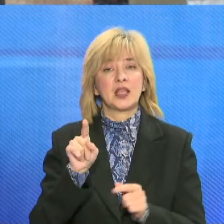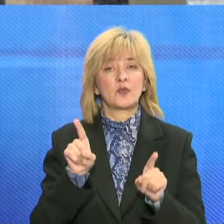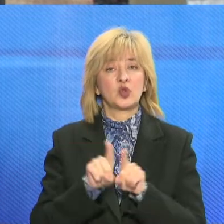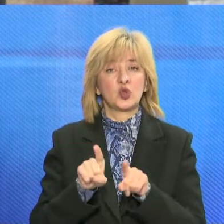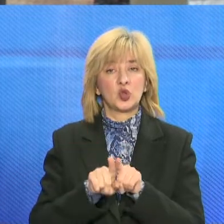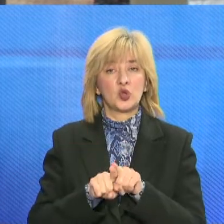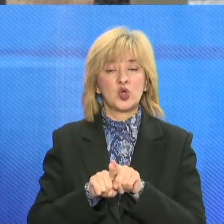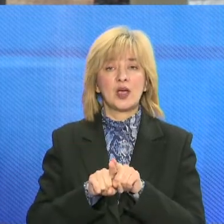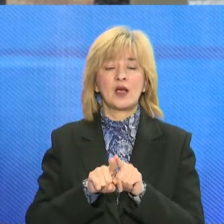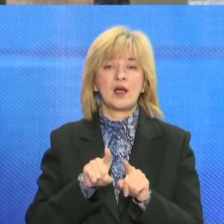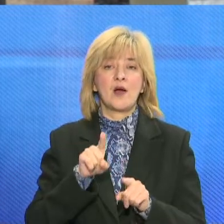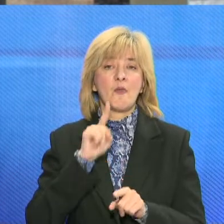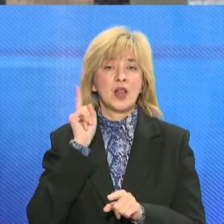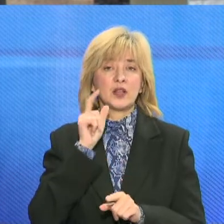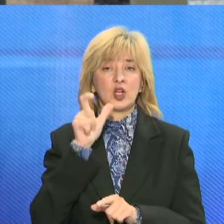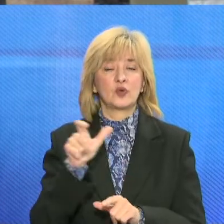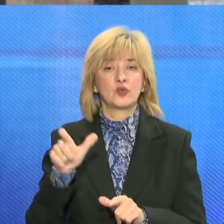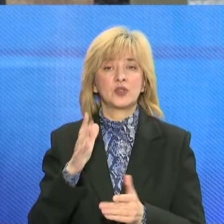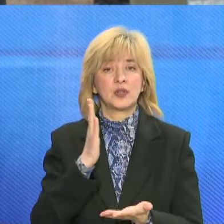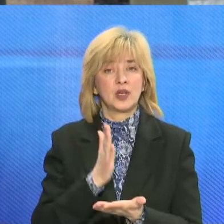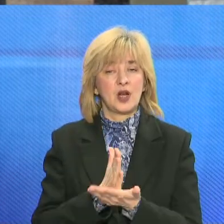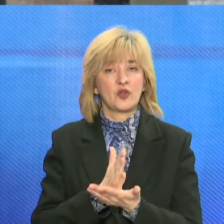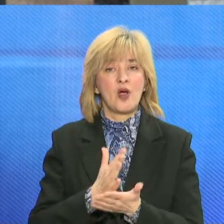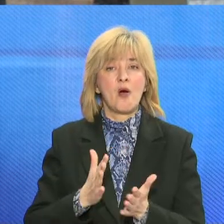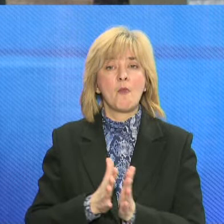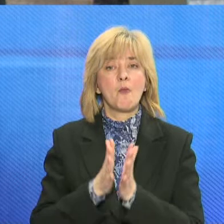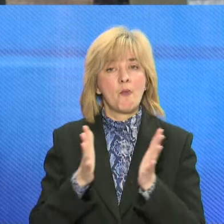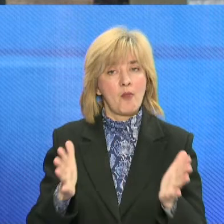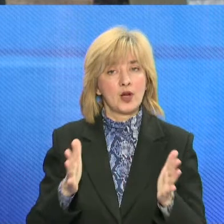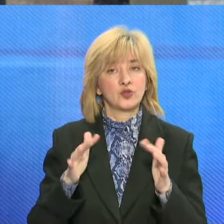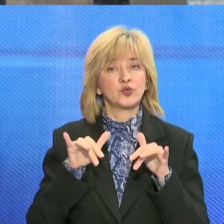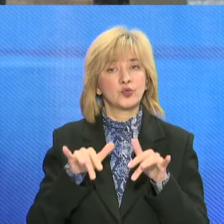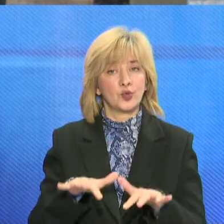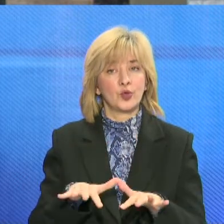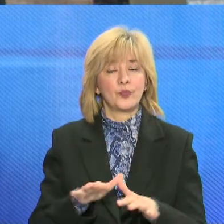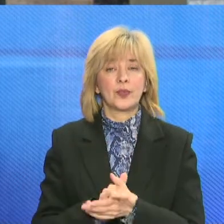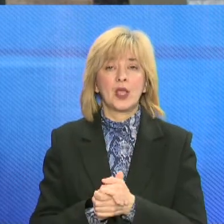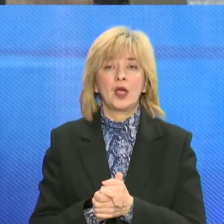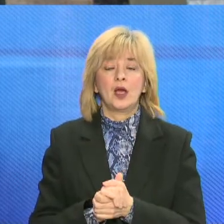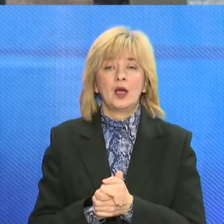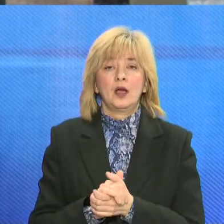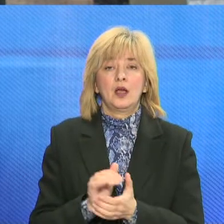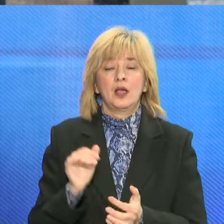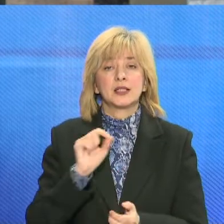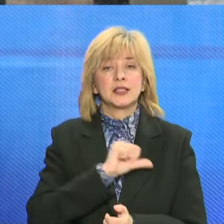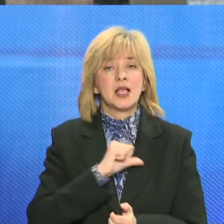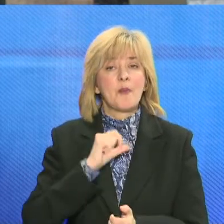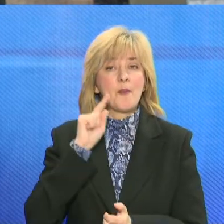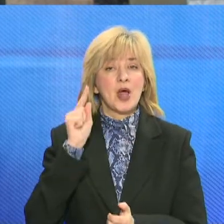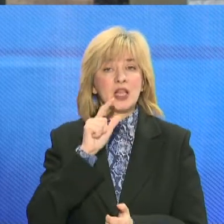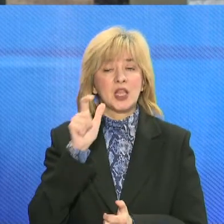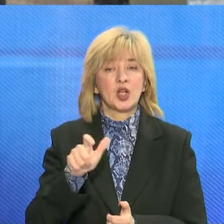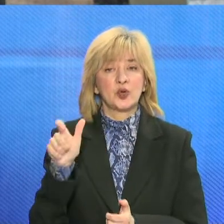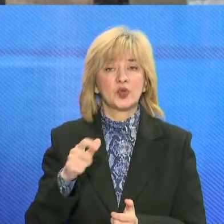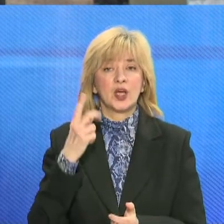наши организации, Белорусский республиканский союз молодежи, профсоюзные организации. Но и сами молодые люди, как мне кажется, вот